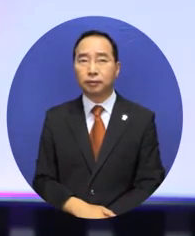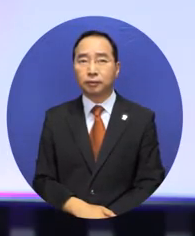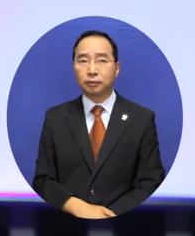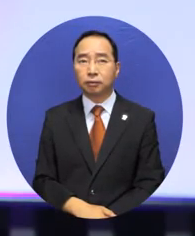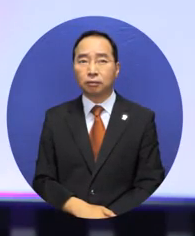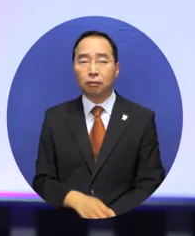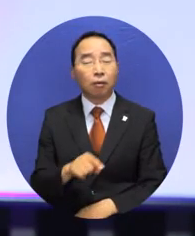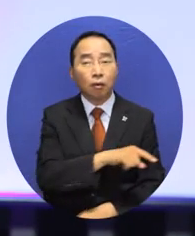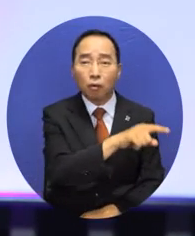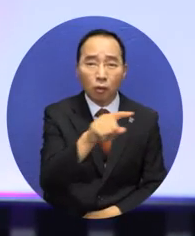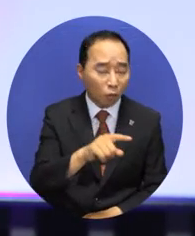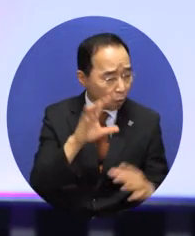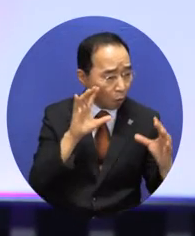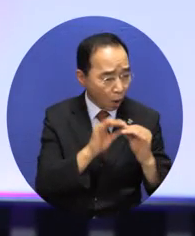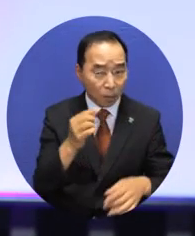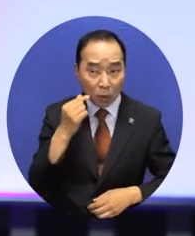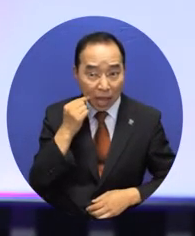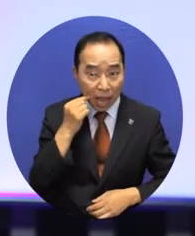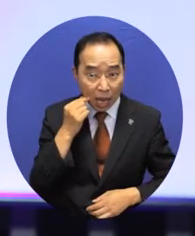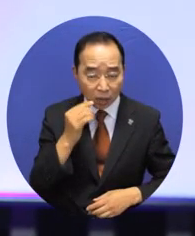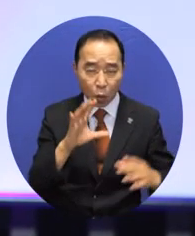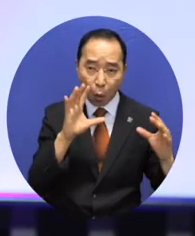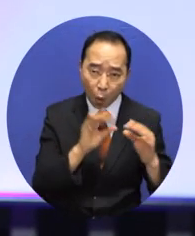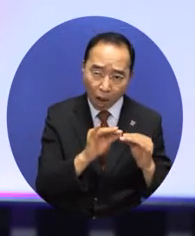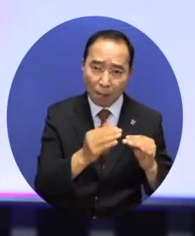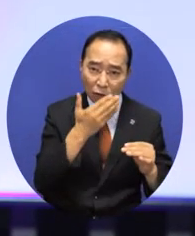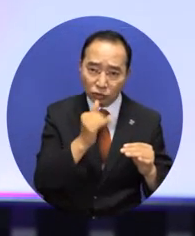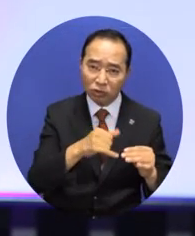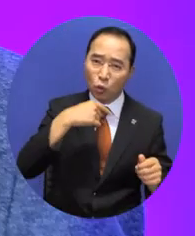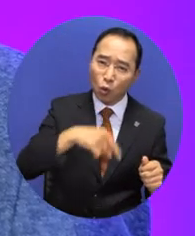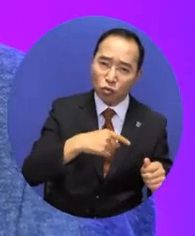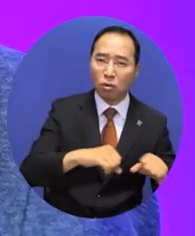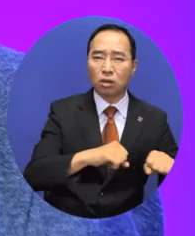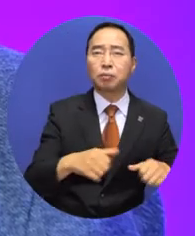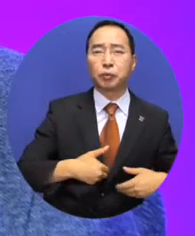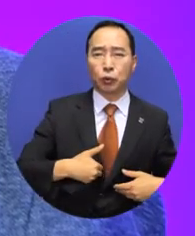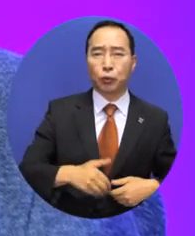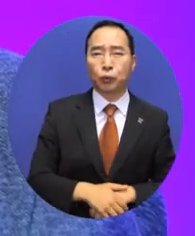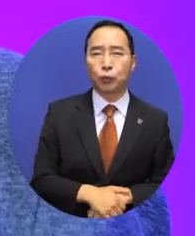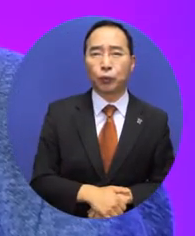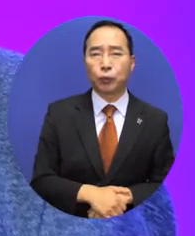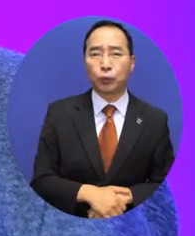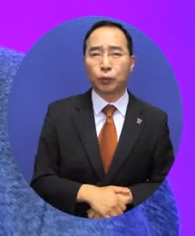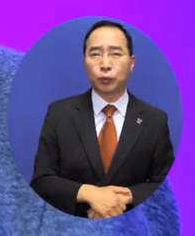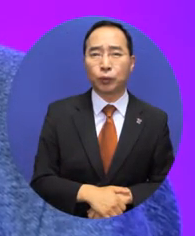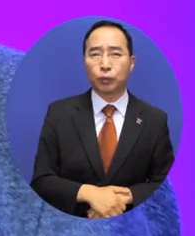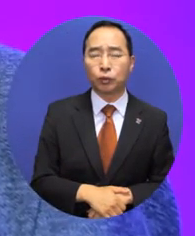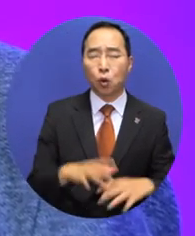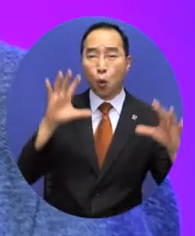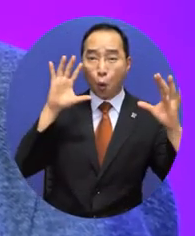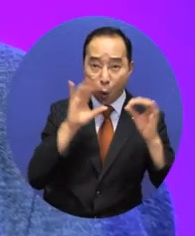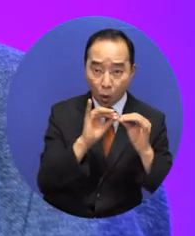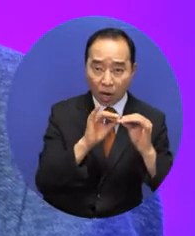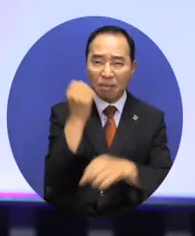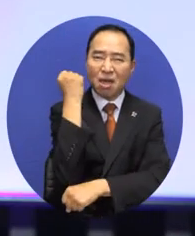공감을 증대하는 여러 가지 교육과 수행을 해야 됩니다. 대표적인 것이 공감의 뿌리